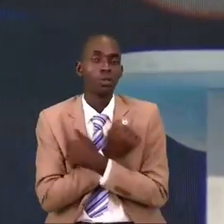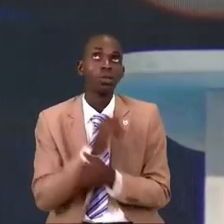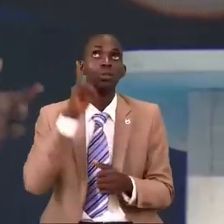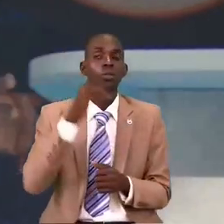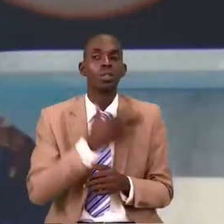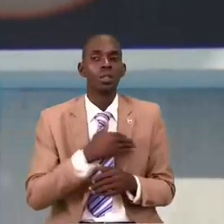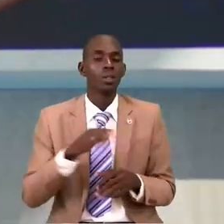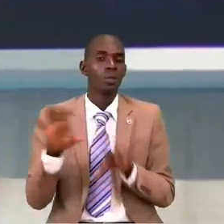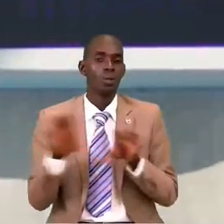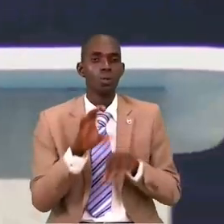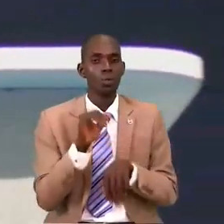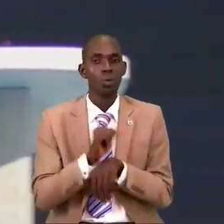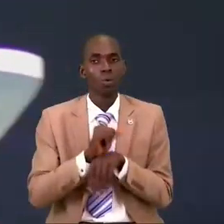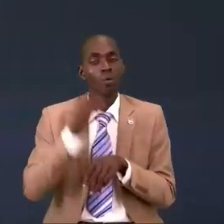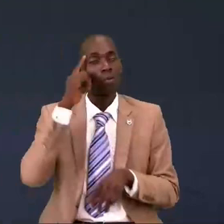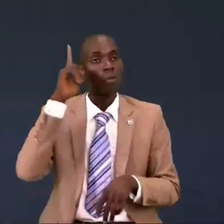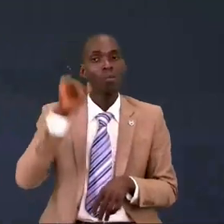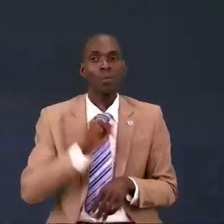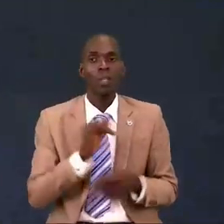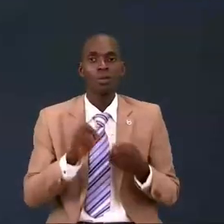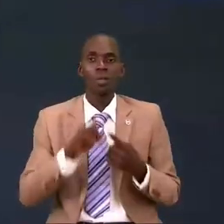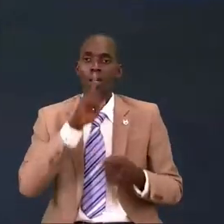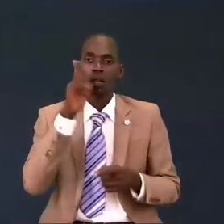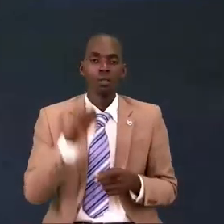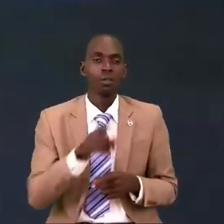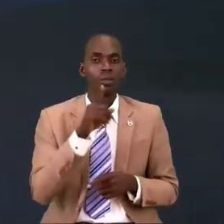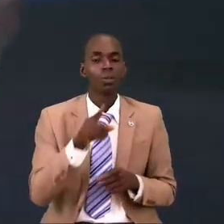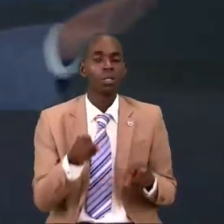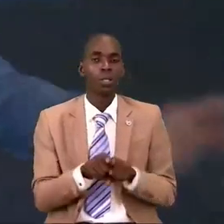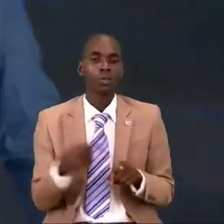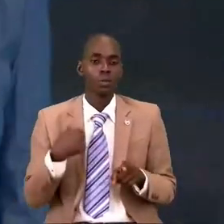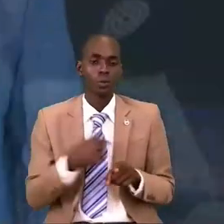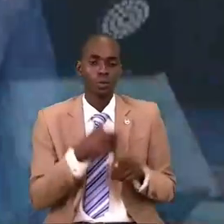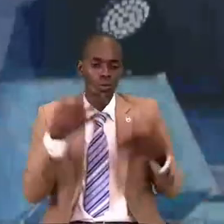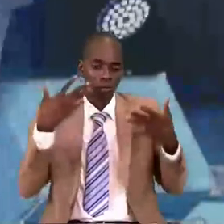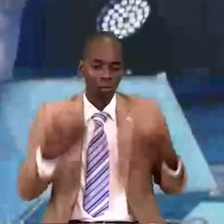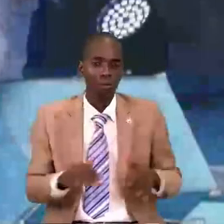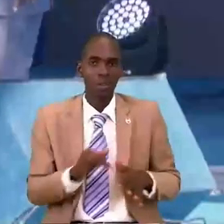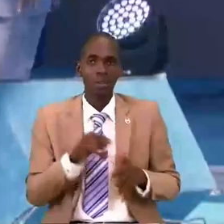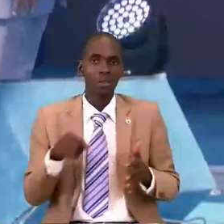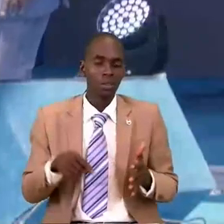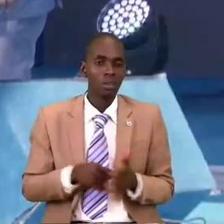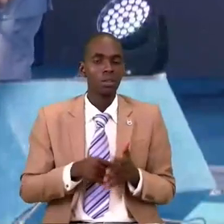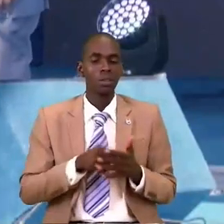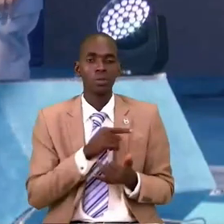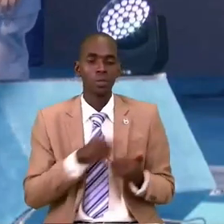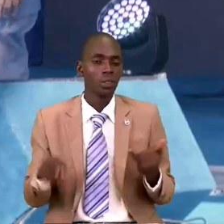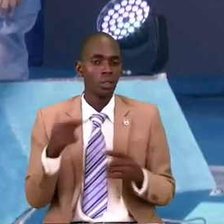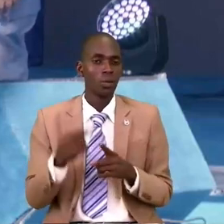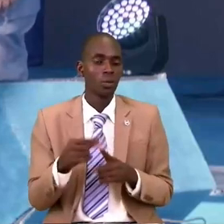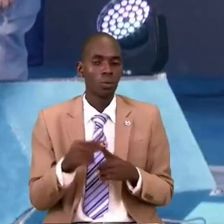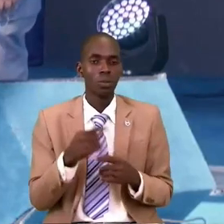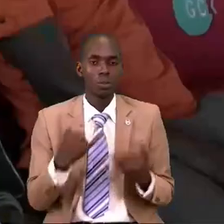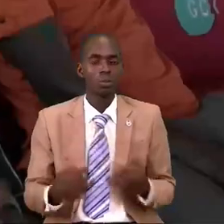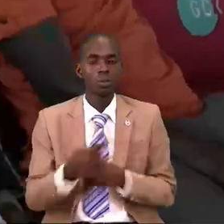nous concluons ce dernier message aujourd'hui, comme tu retournes sur le champ de mission, tu retournes dans le ministère, comme tu retournes partout où